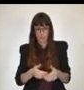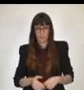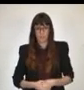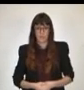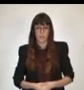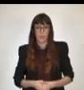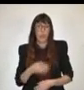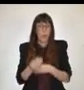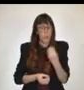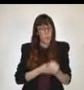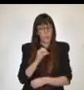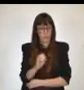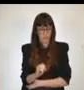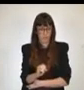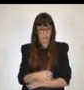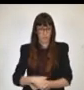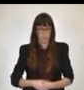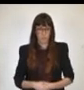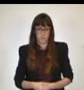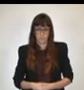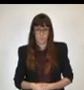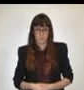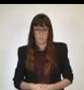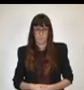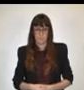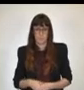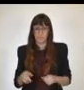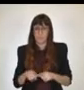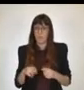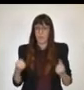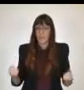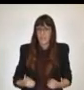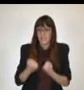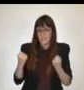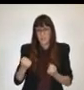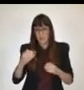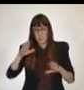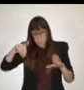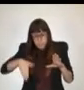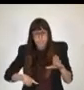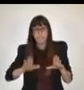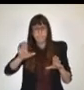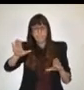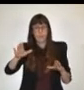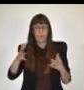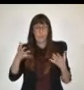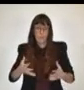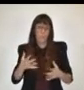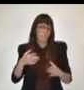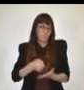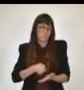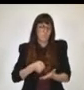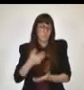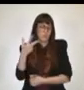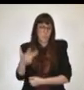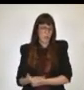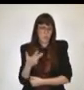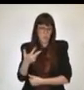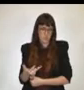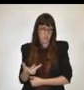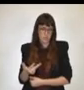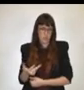0. Et compte tenu du fait que pour relancer l'activité, il faut environ tabler à minima sur 3 ans, je pense que sur l'ensemble du